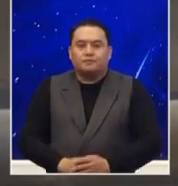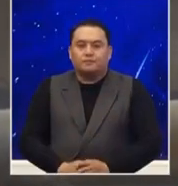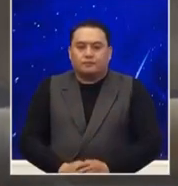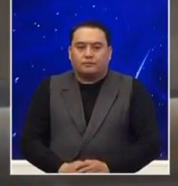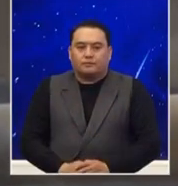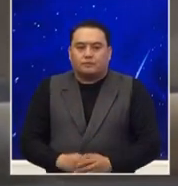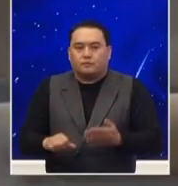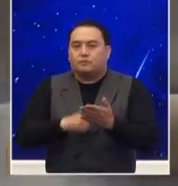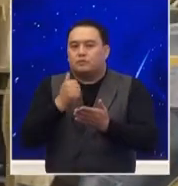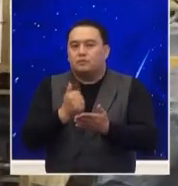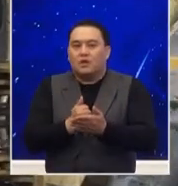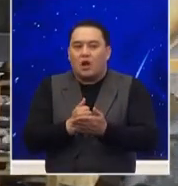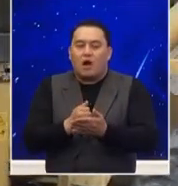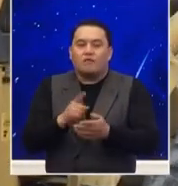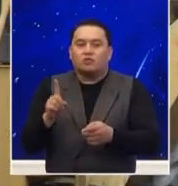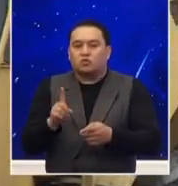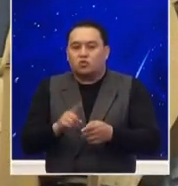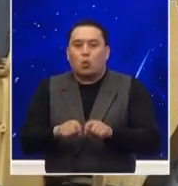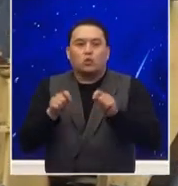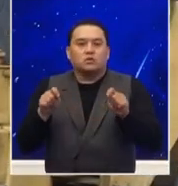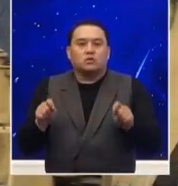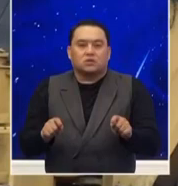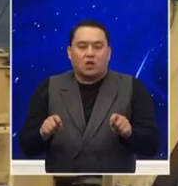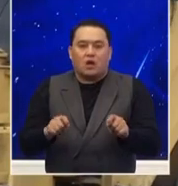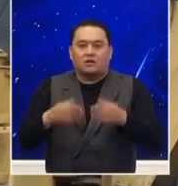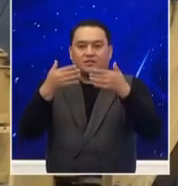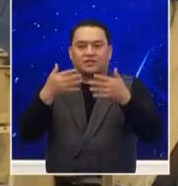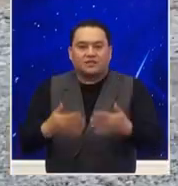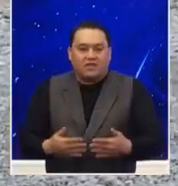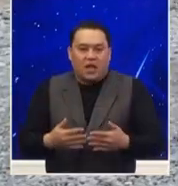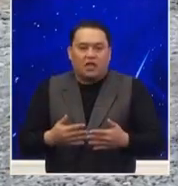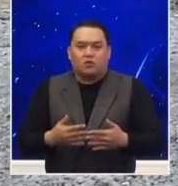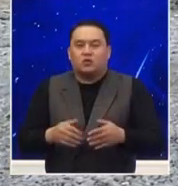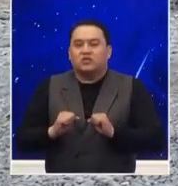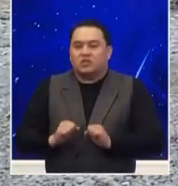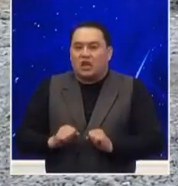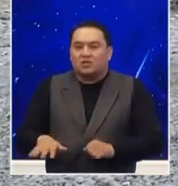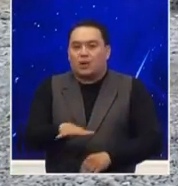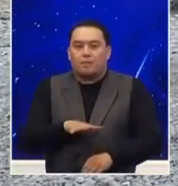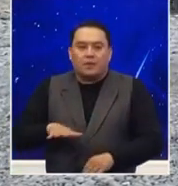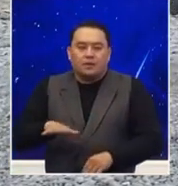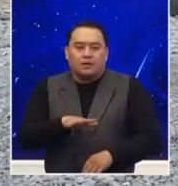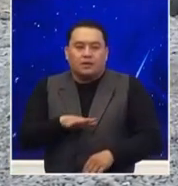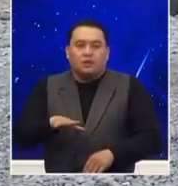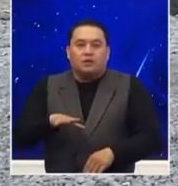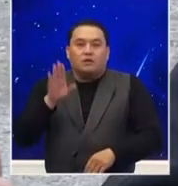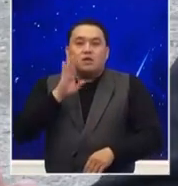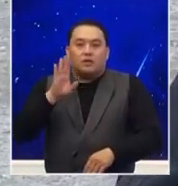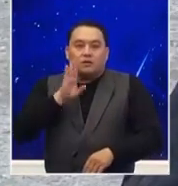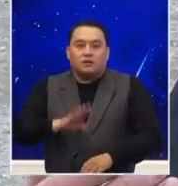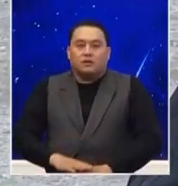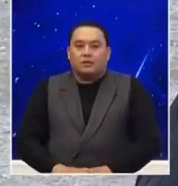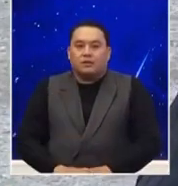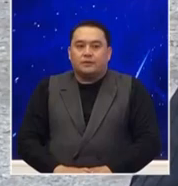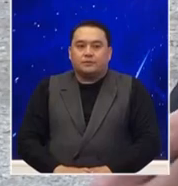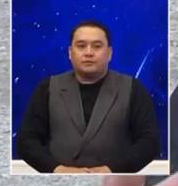воздействиям. Основная функция шпунта – создать так называемую стену в грунте, призванную защитить берега водоема от вымывания.